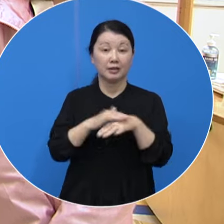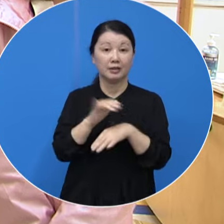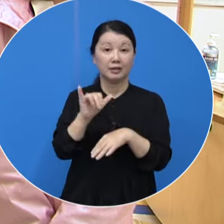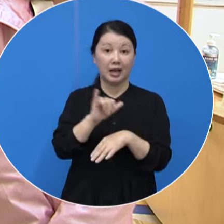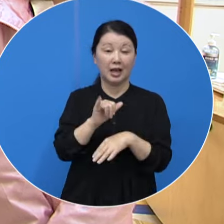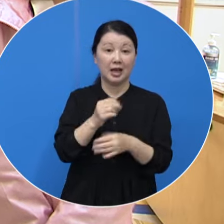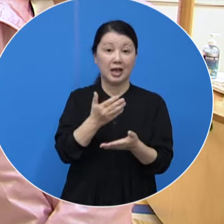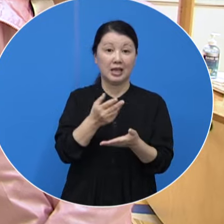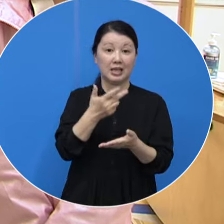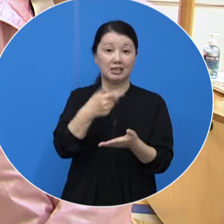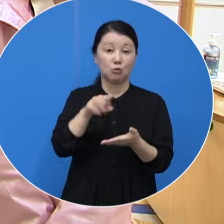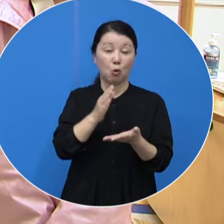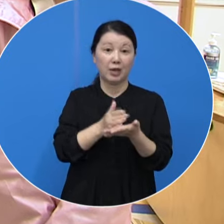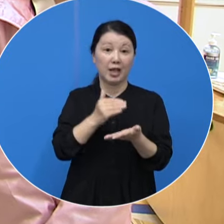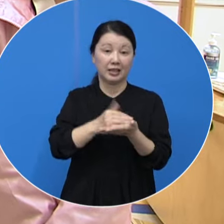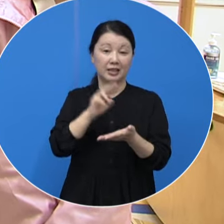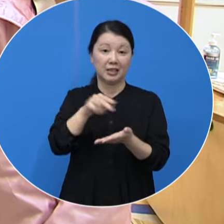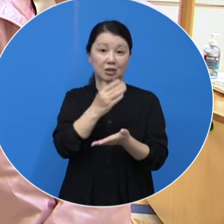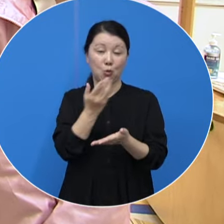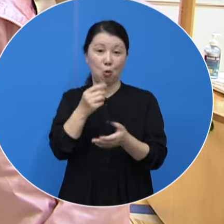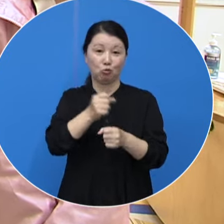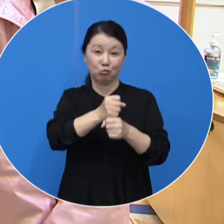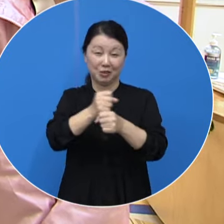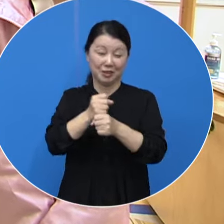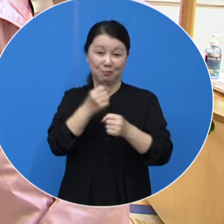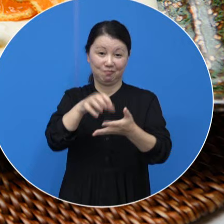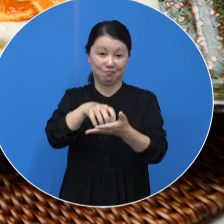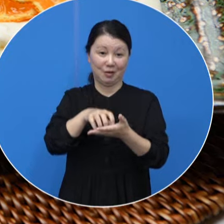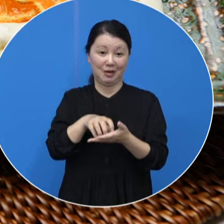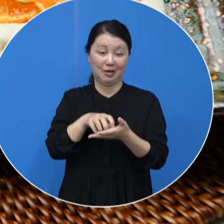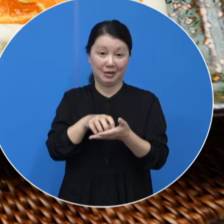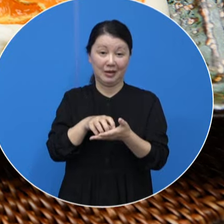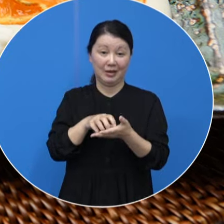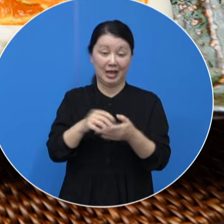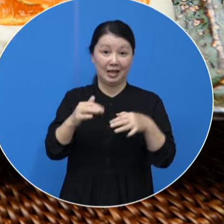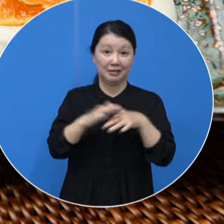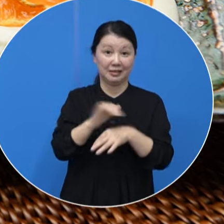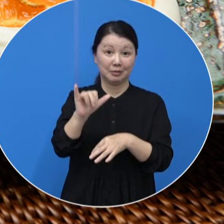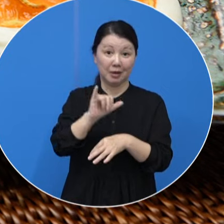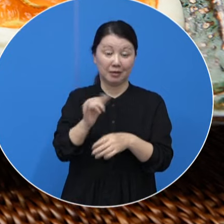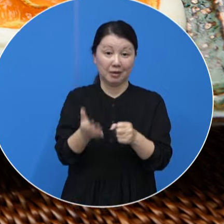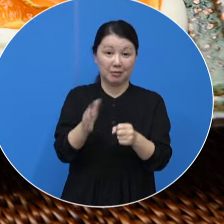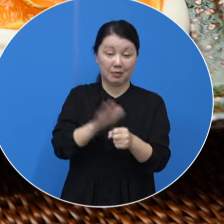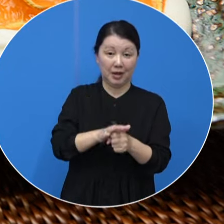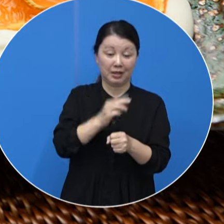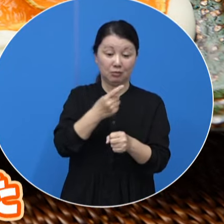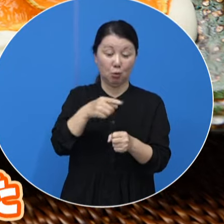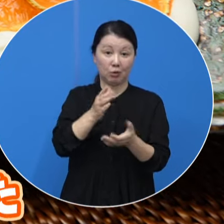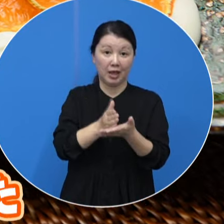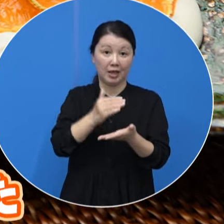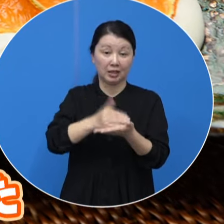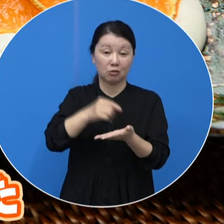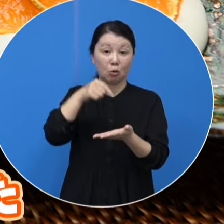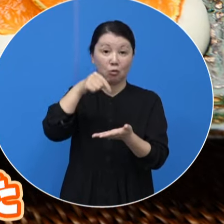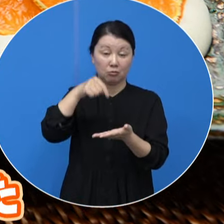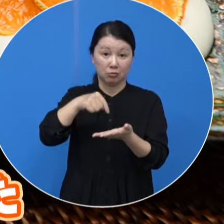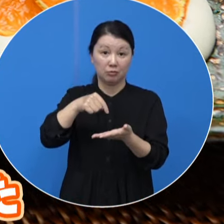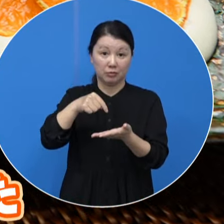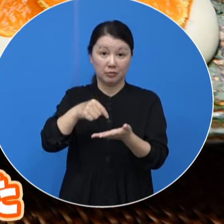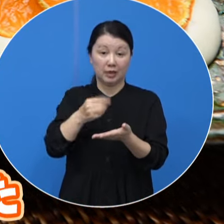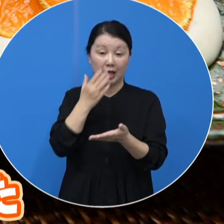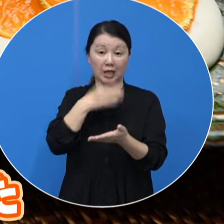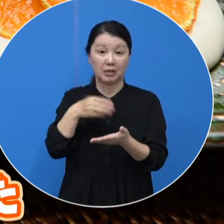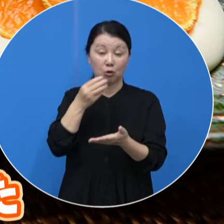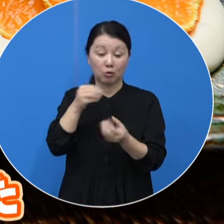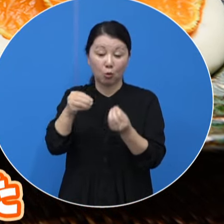シフォンケーキ&リボンクリームという商品が入賞しました。霧島茶を使ったシフォンケーキの上に里芋の親芋を使った